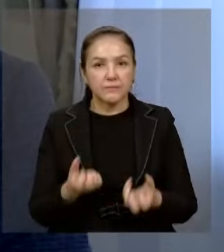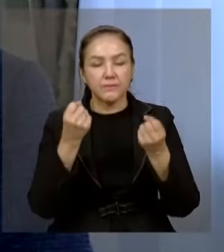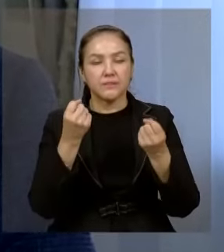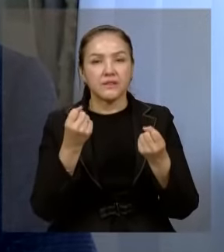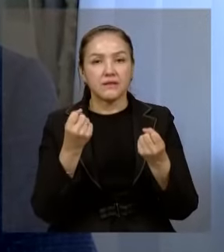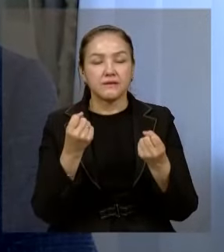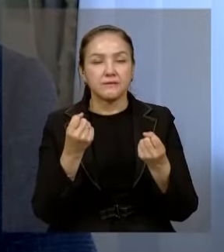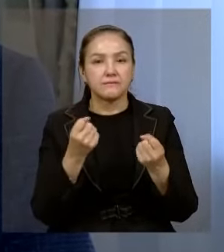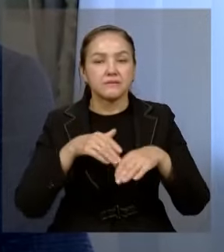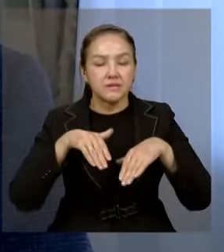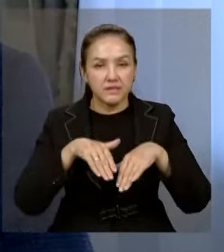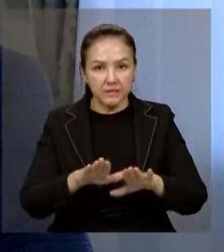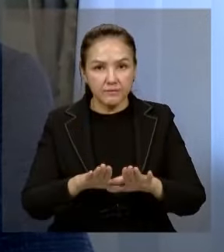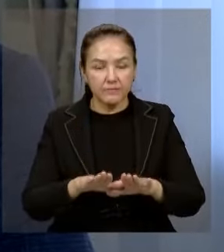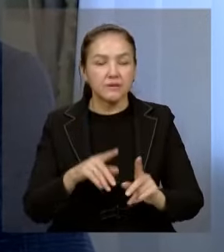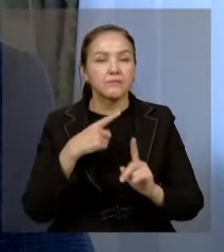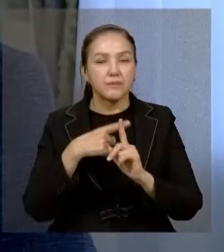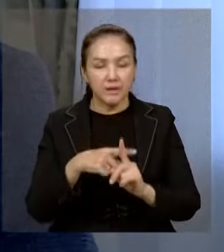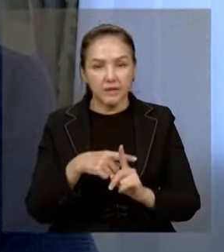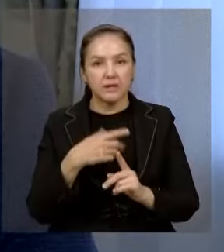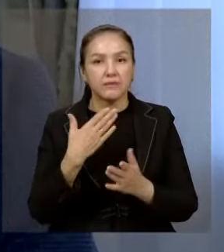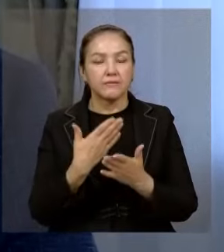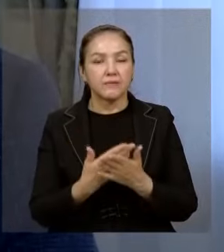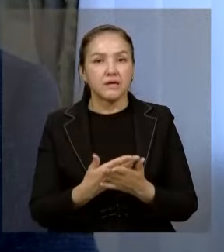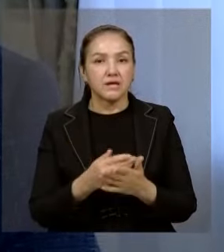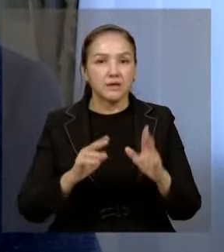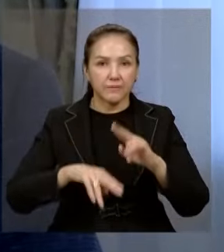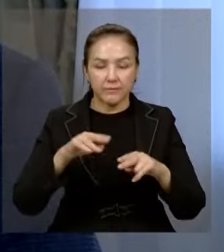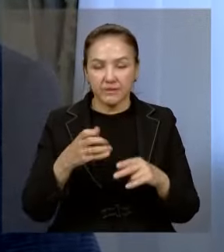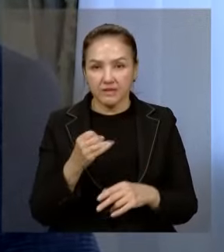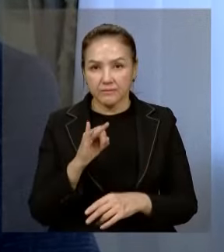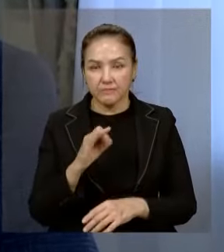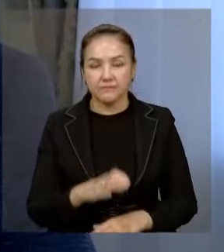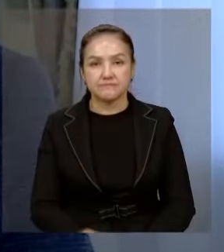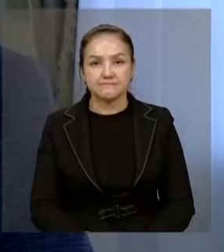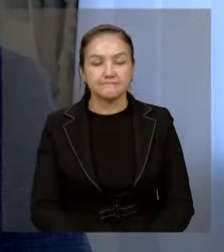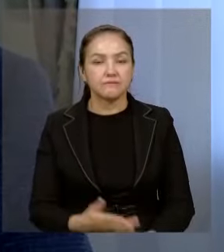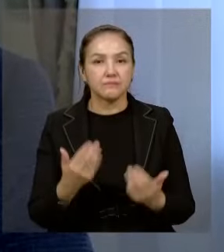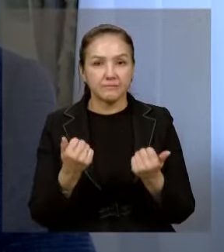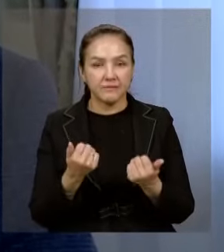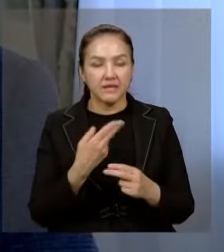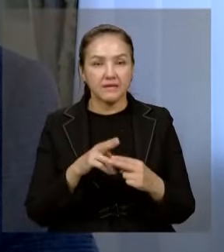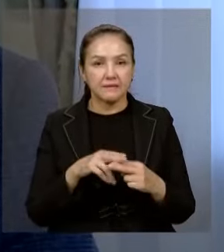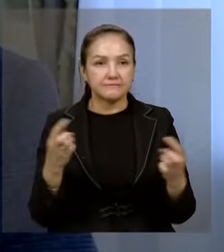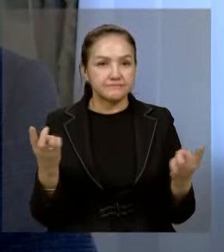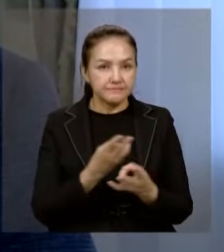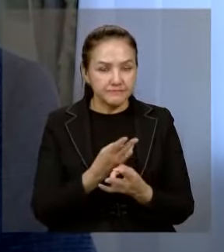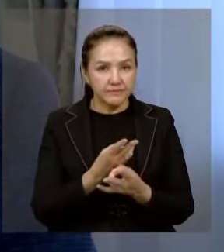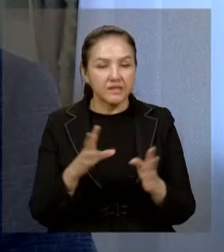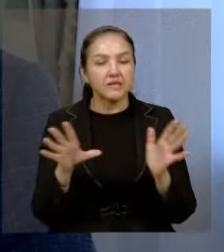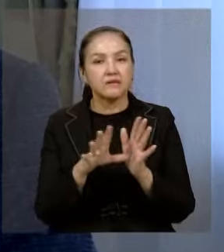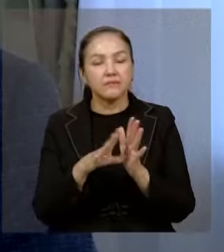поддержит решение положительную сторону на строительство атомной станции безусловно эта потребность